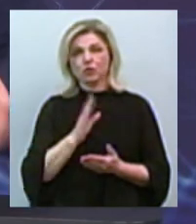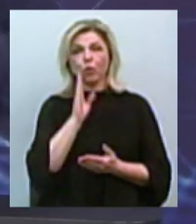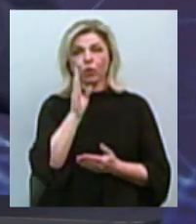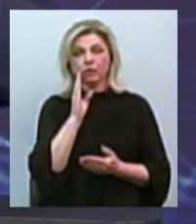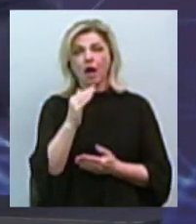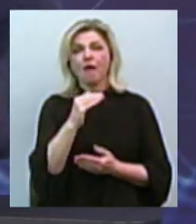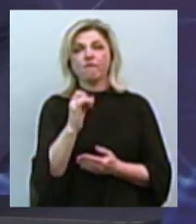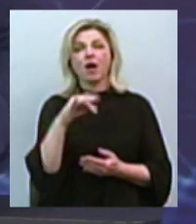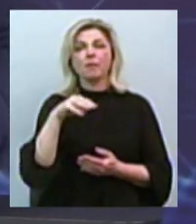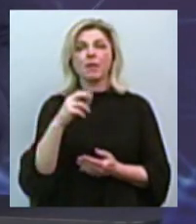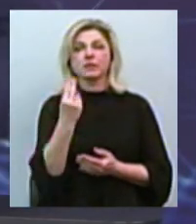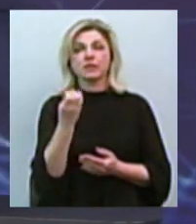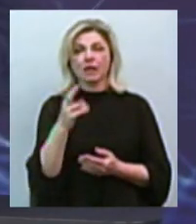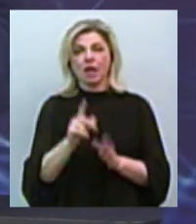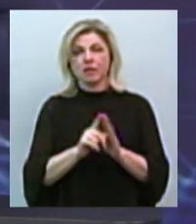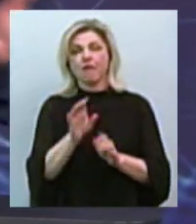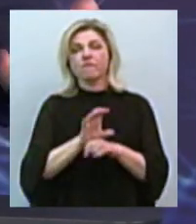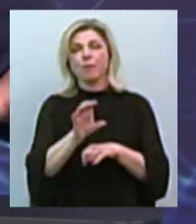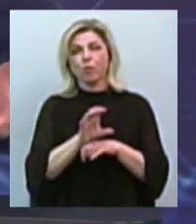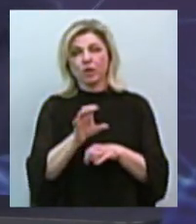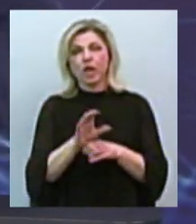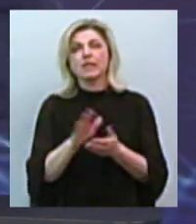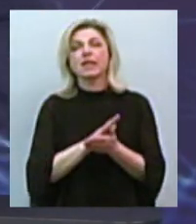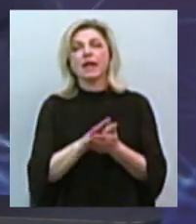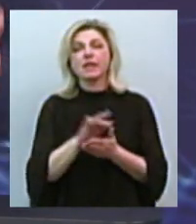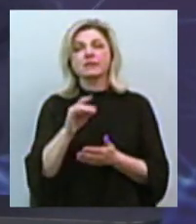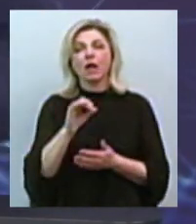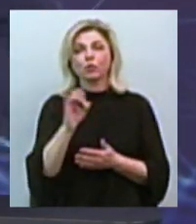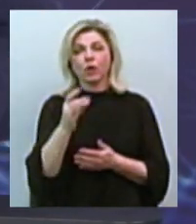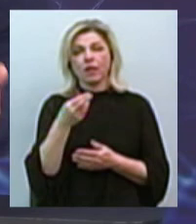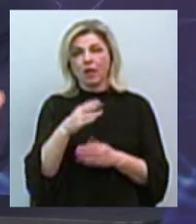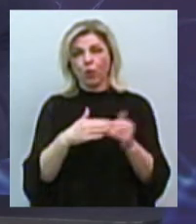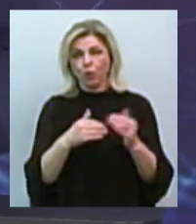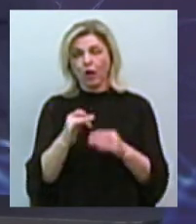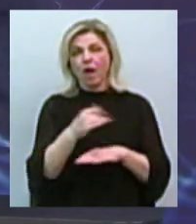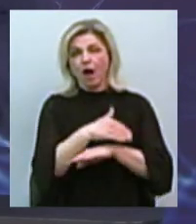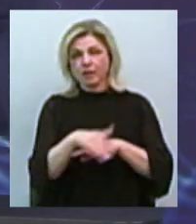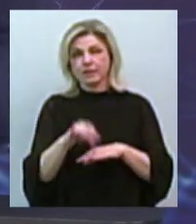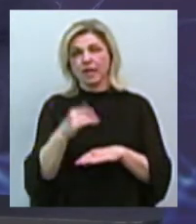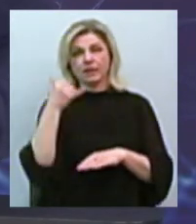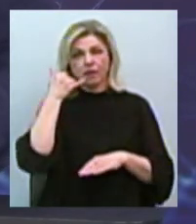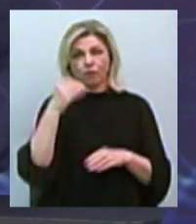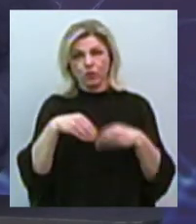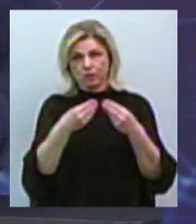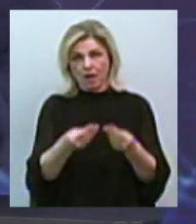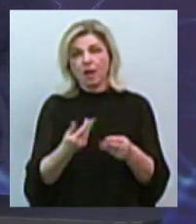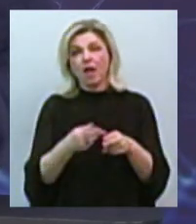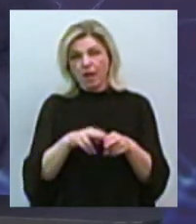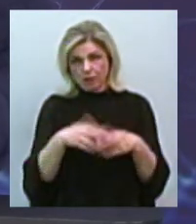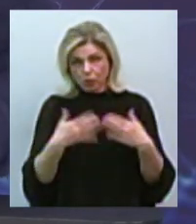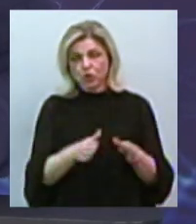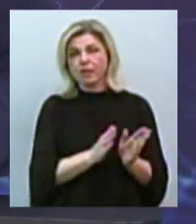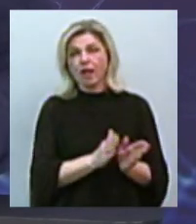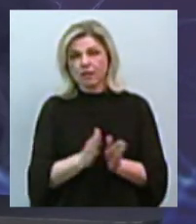фармации сказало, что они начали выпускать стерилизаторы для рук, и дали адреса, и дали телефоны. То есть даже это уже налажено.